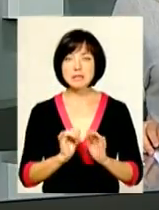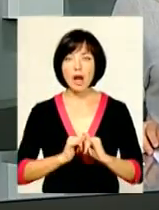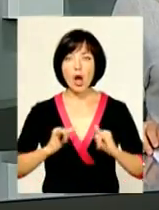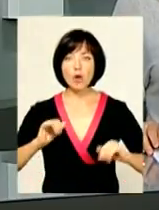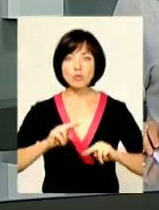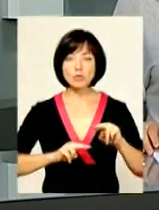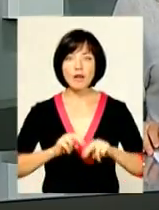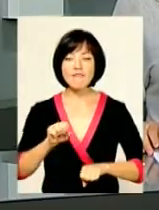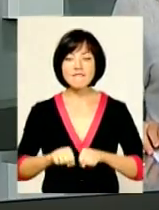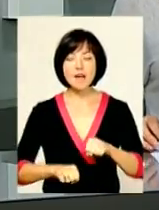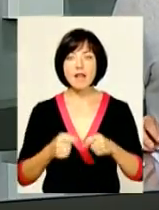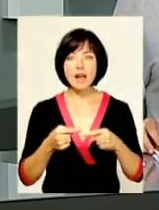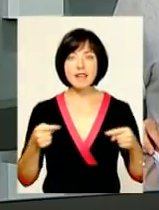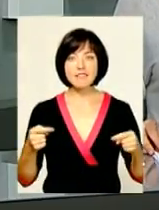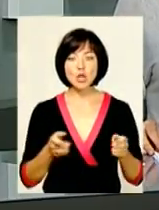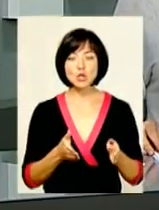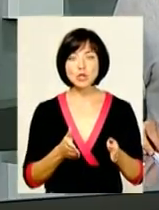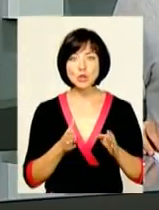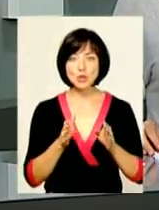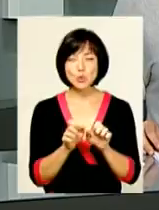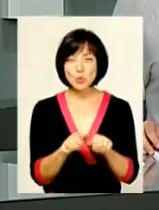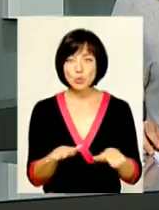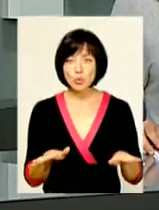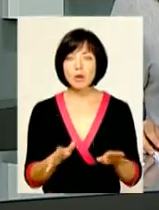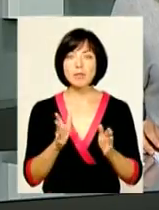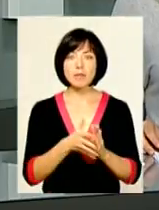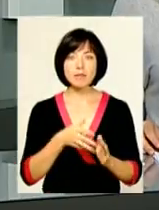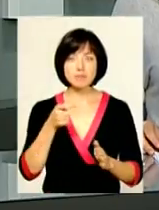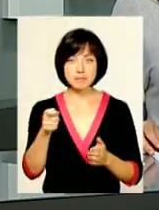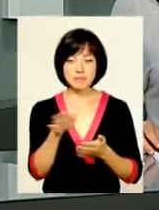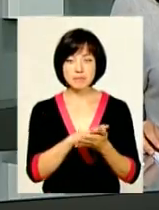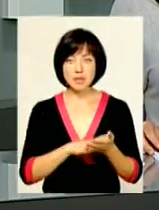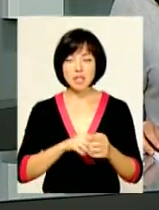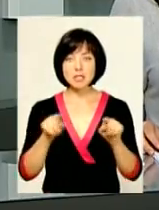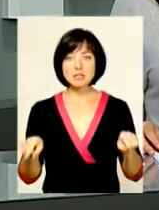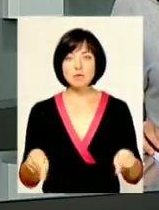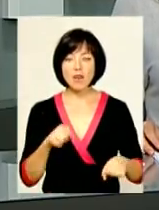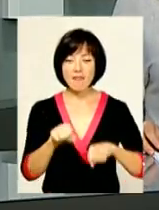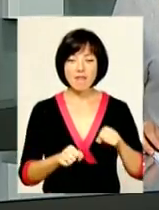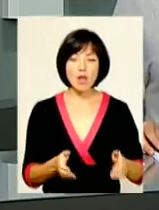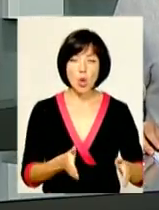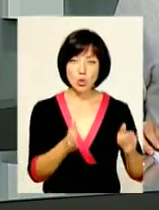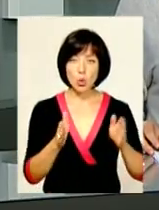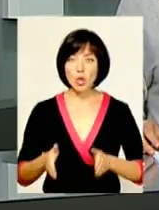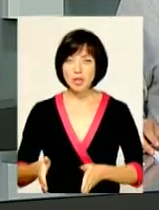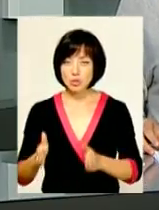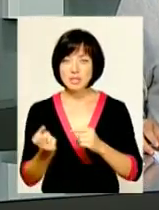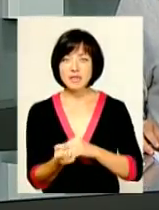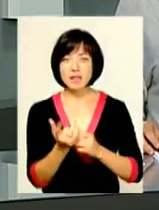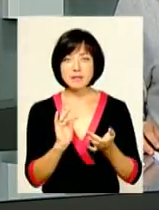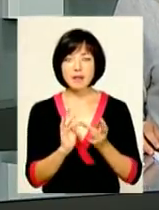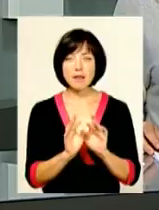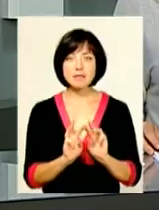розбудову велоінфраструктури. Міська рада розгляне електронну петицію щодо створення велодоріжок. Така пропозиція з'явилась на